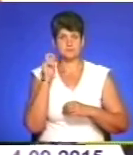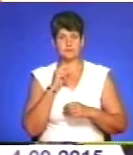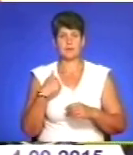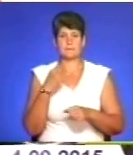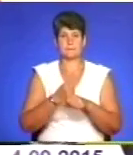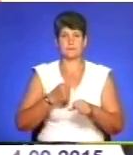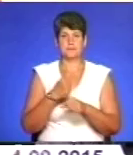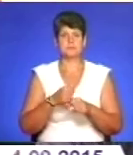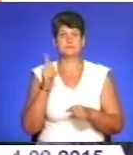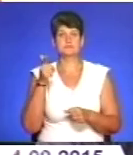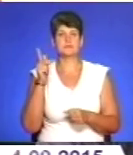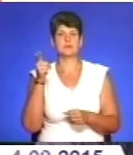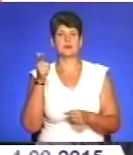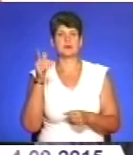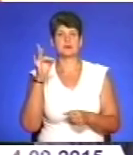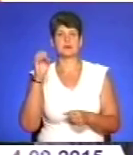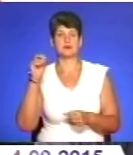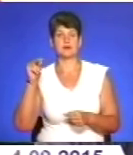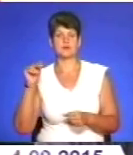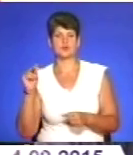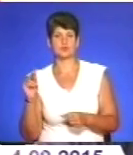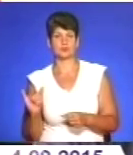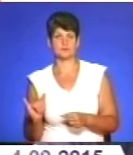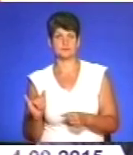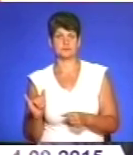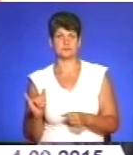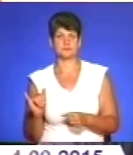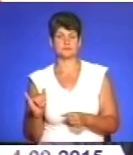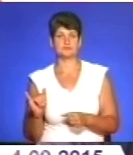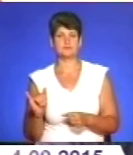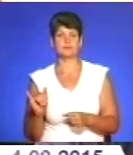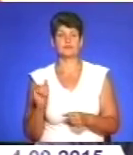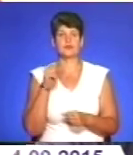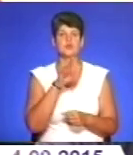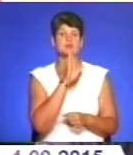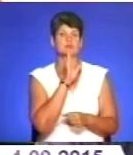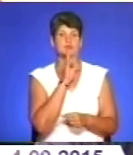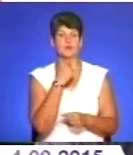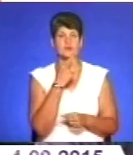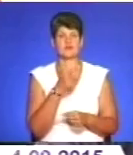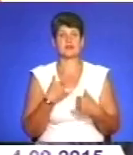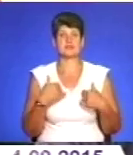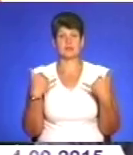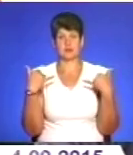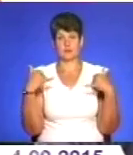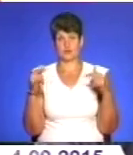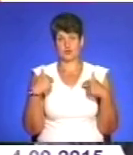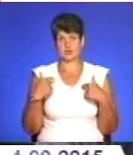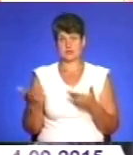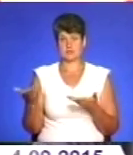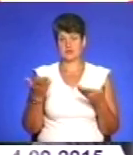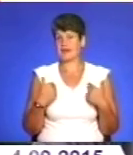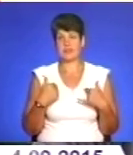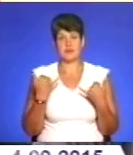Переробляємо зерно гречки, випускаємо гречану крупу. То, що жіночка казала, що вона здивована, що її запросили, я